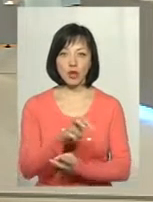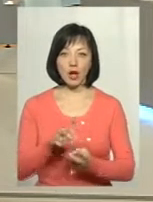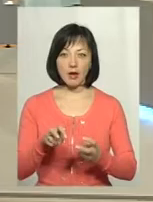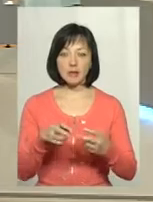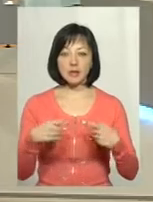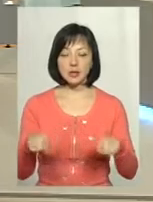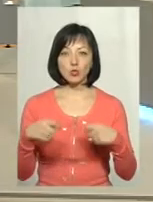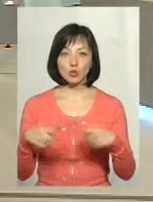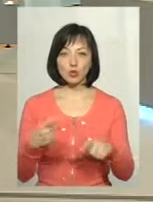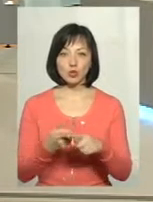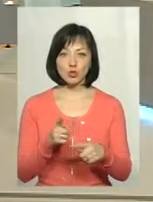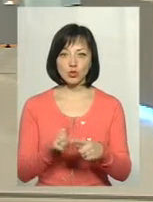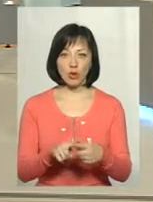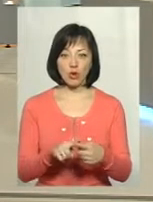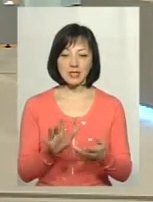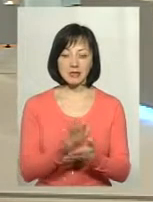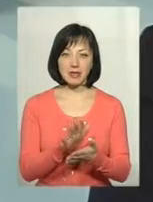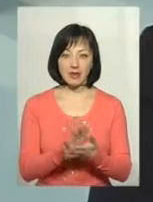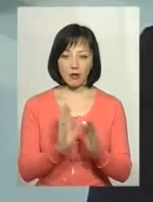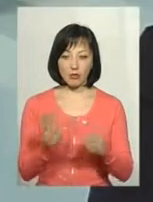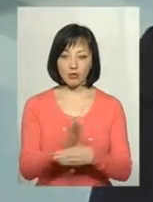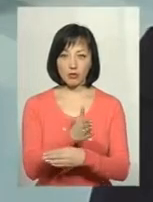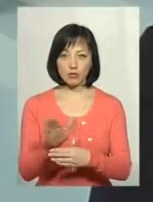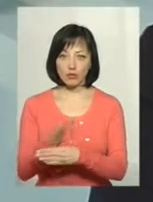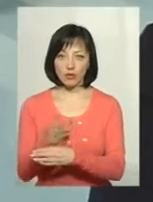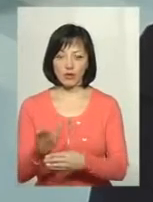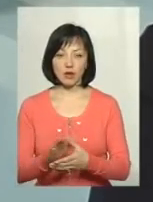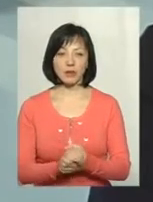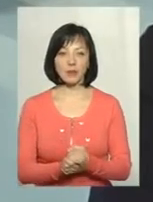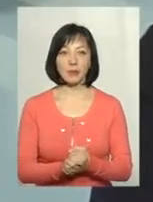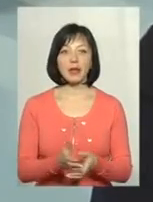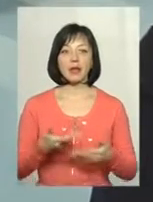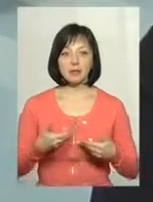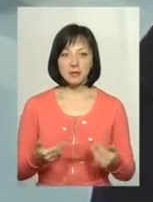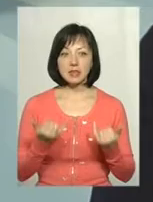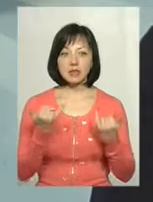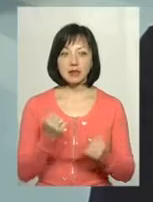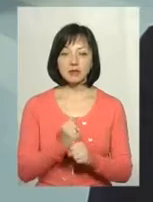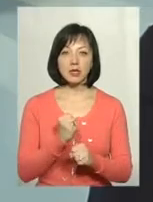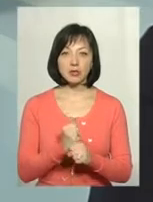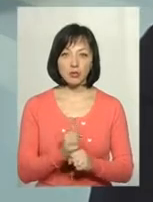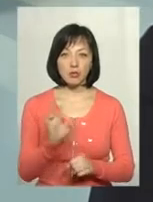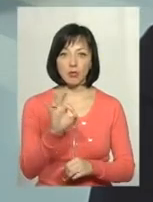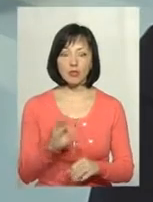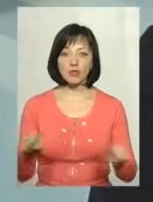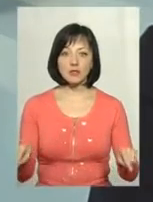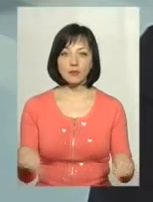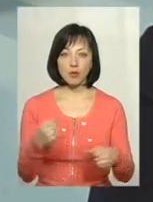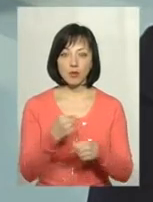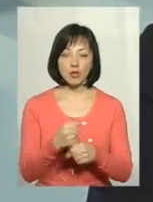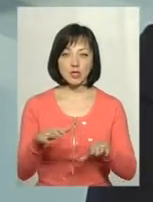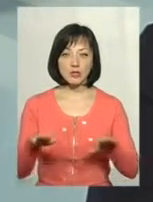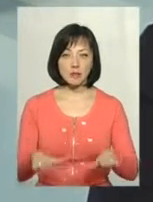збут оцього нашого роздільного сміття, яке ми будемо сортувати. Тобто ми вже зараз працюємо саме по створенню робочих місць і